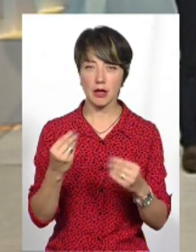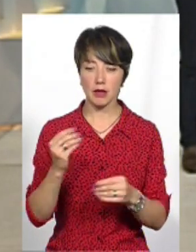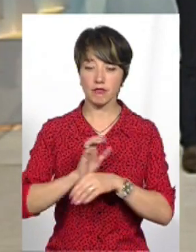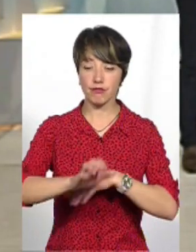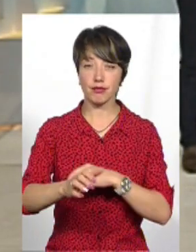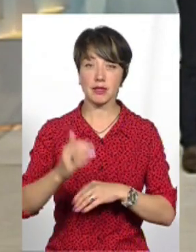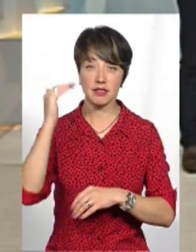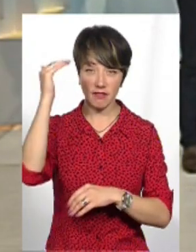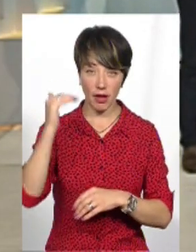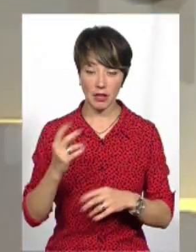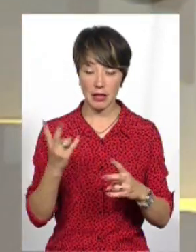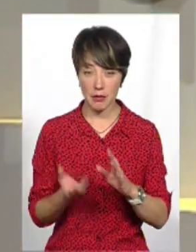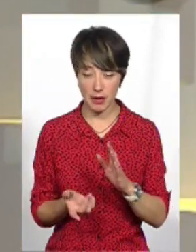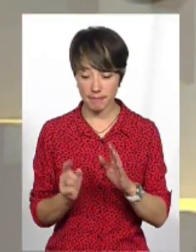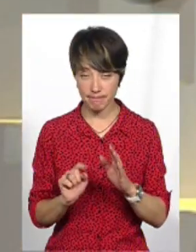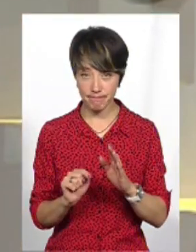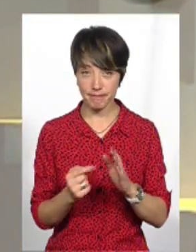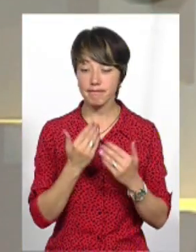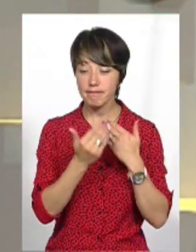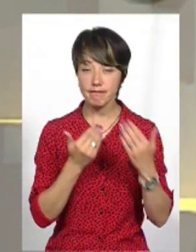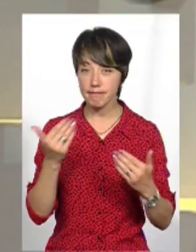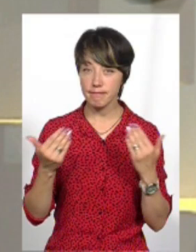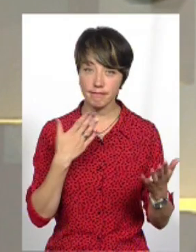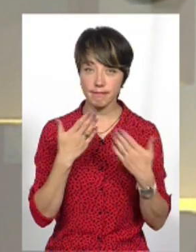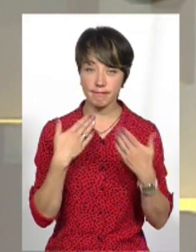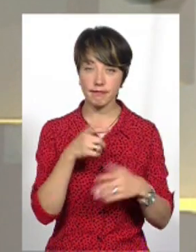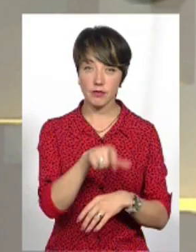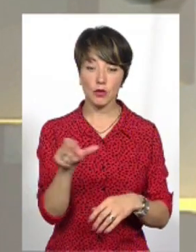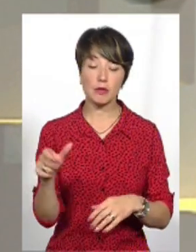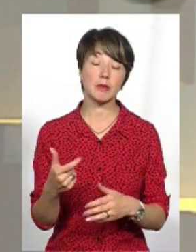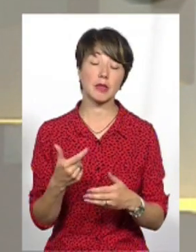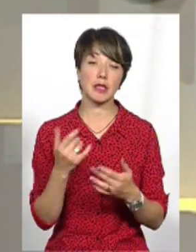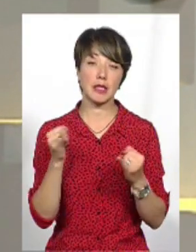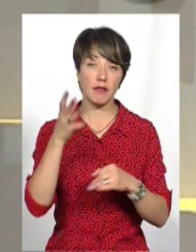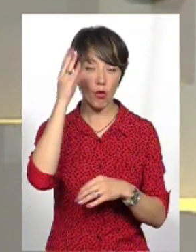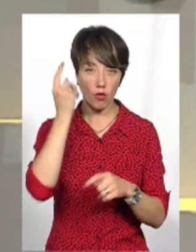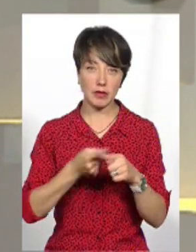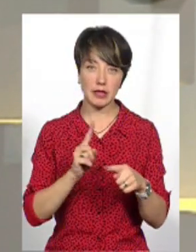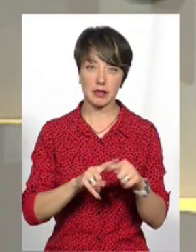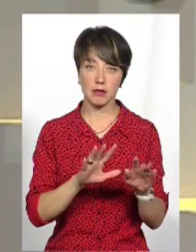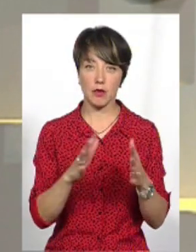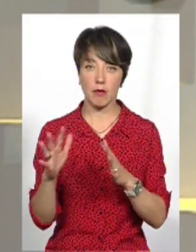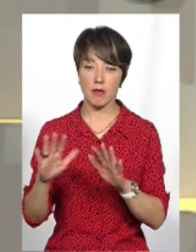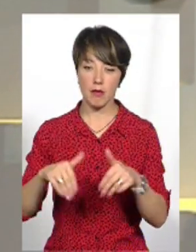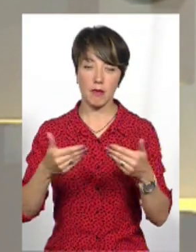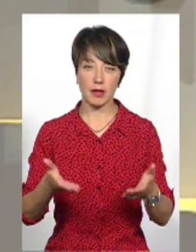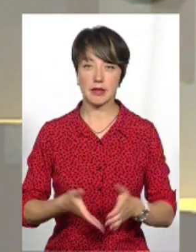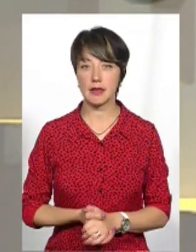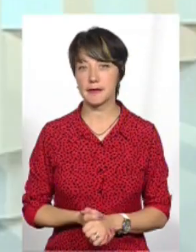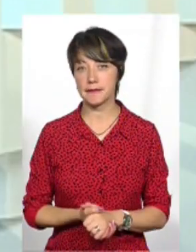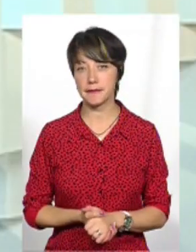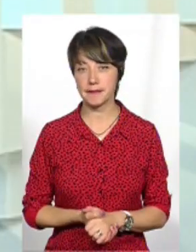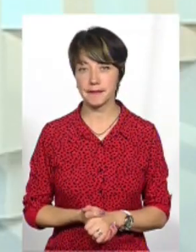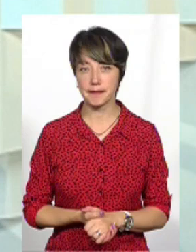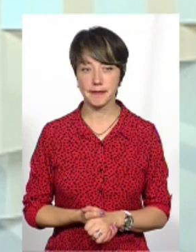зверху, а треба вивчати ситуацію знизу, спілкуватися більше з людьми і от враховувати ці от ініціативи.